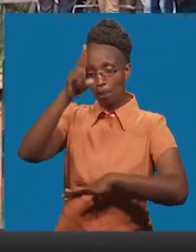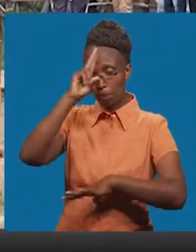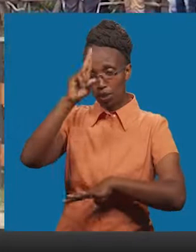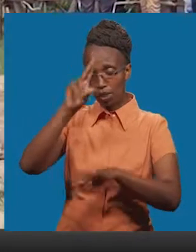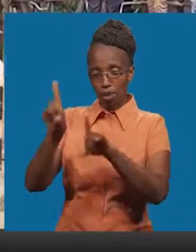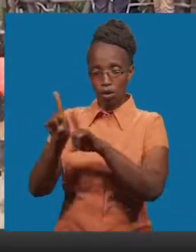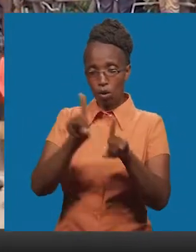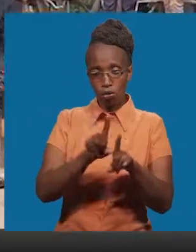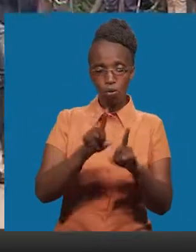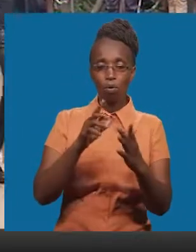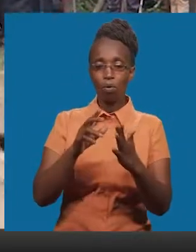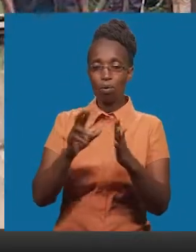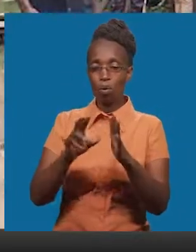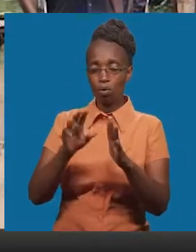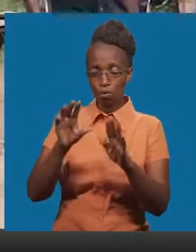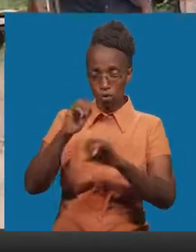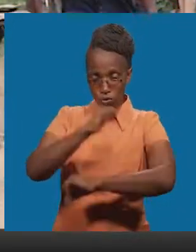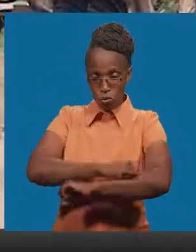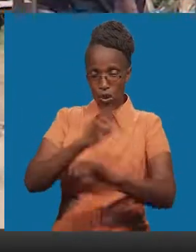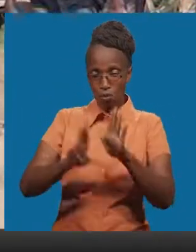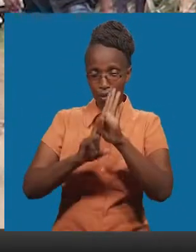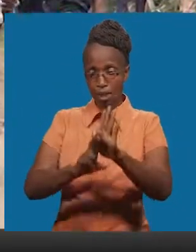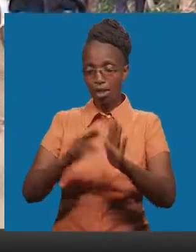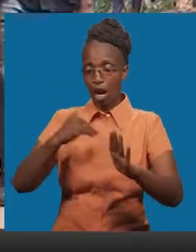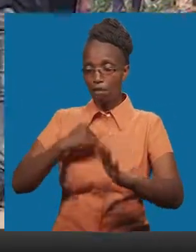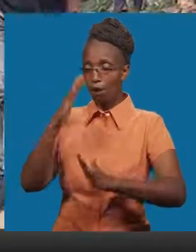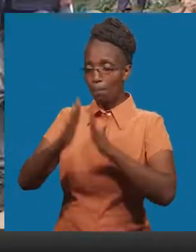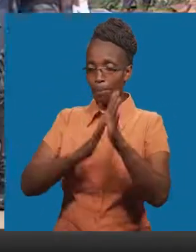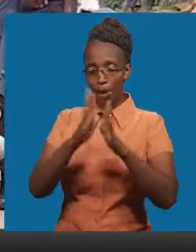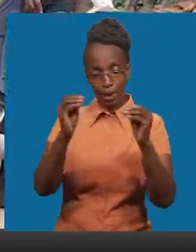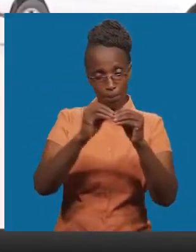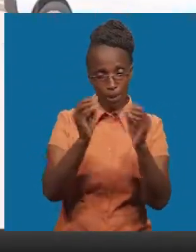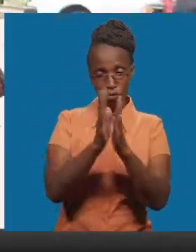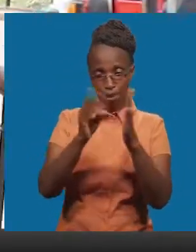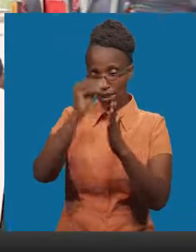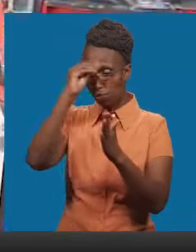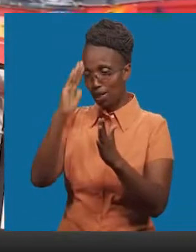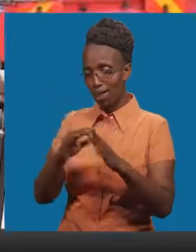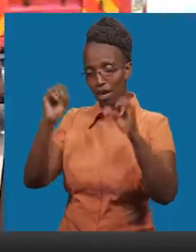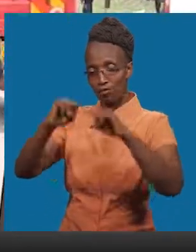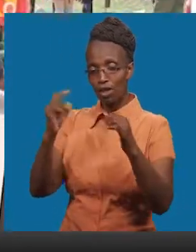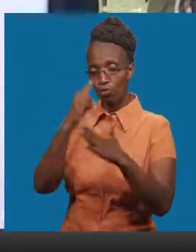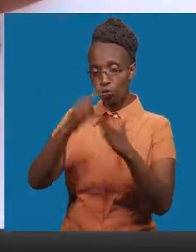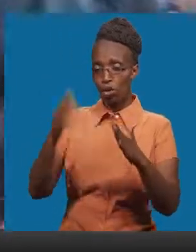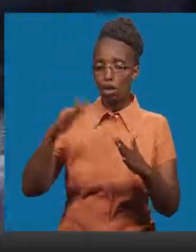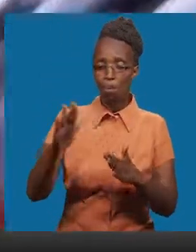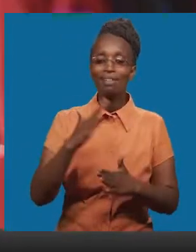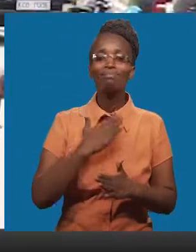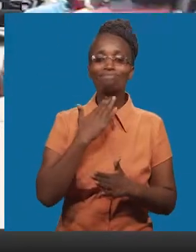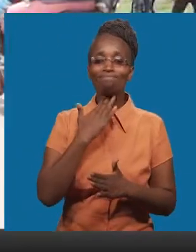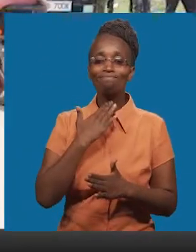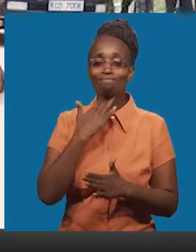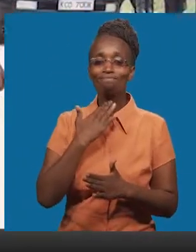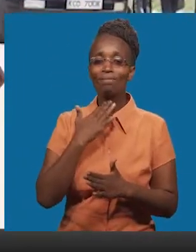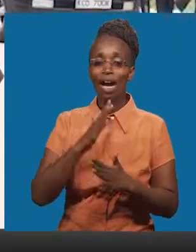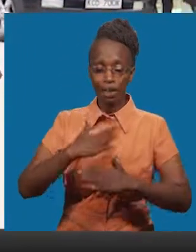Hata hivyo, maafisa wa usalama na usimamizi wa shule wameandaa kikao na viongozi wa wanafunzi na kuafikia kwamba